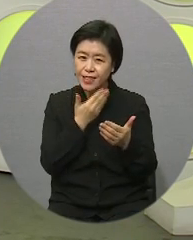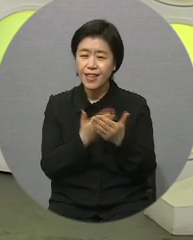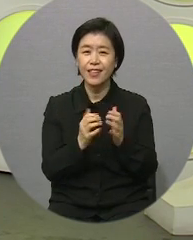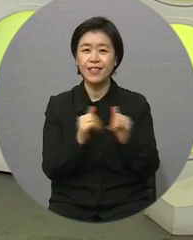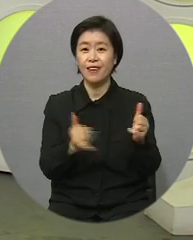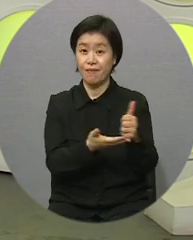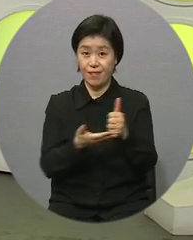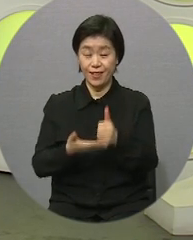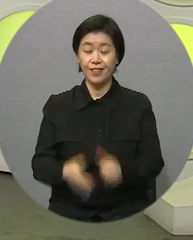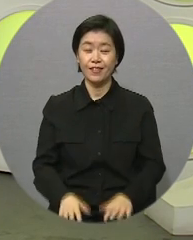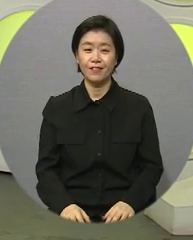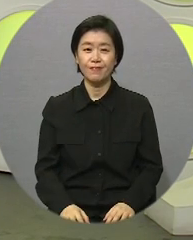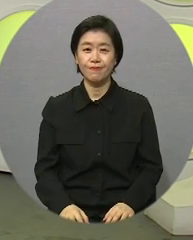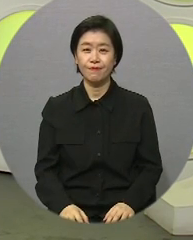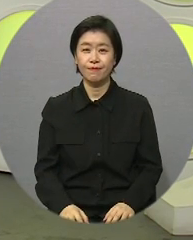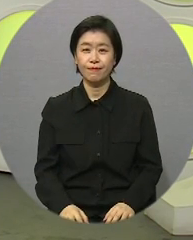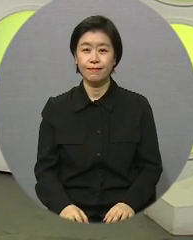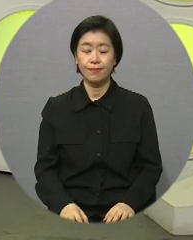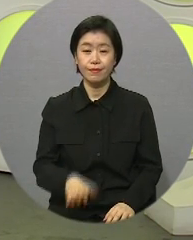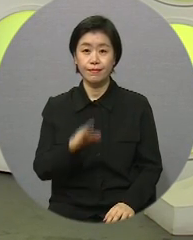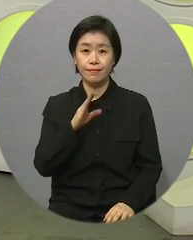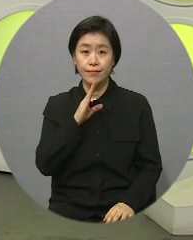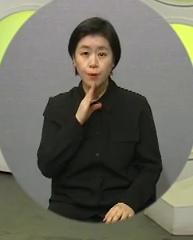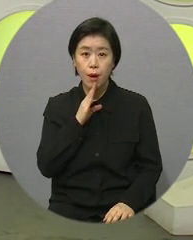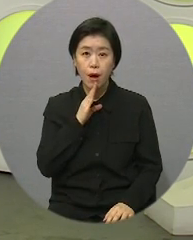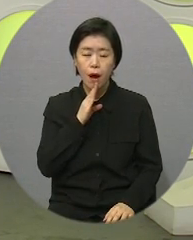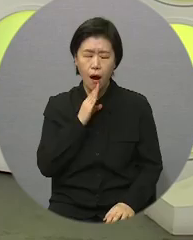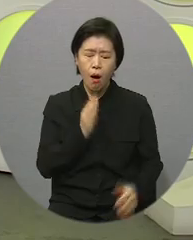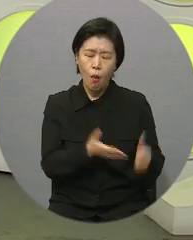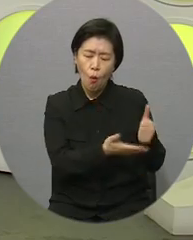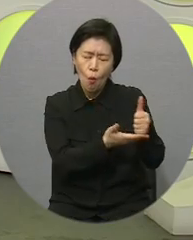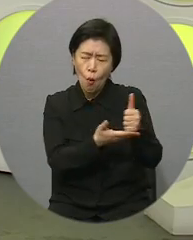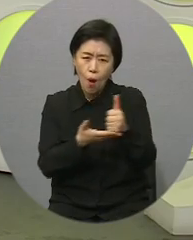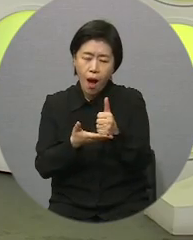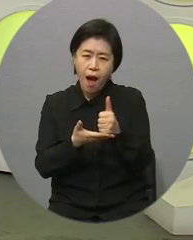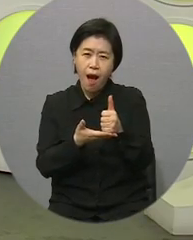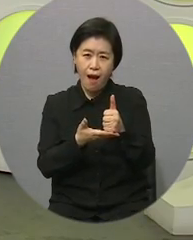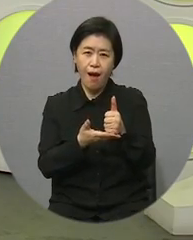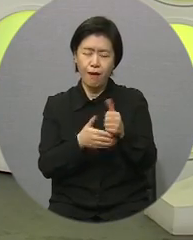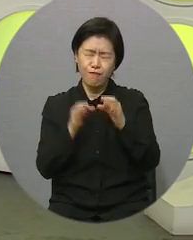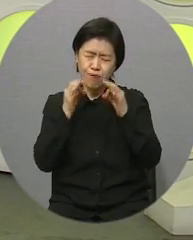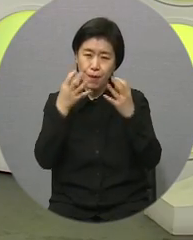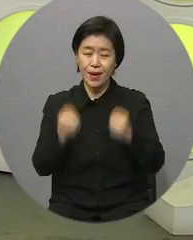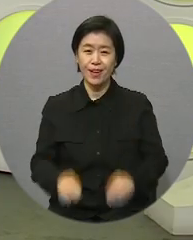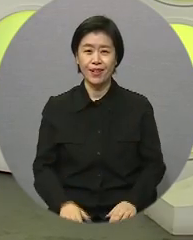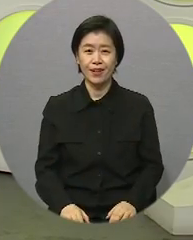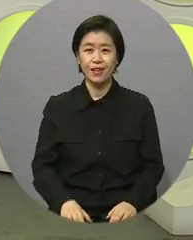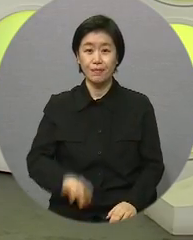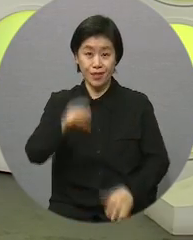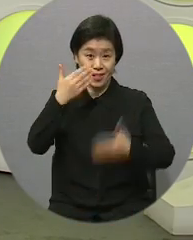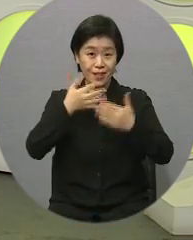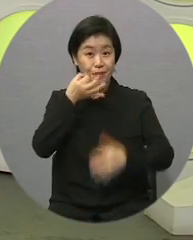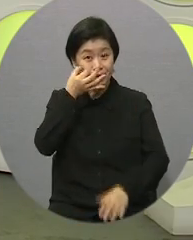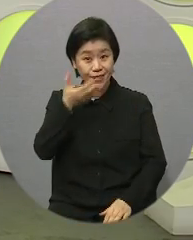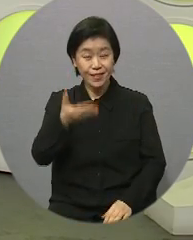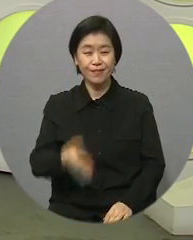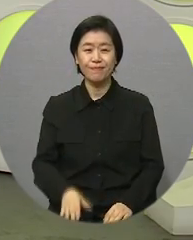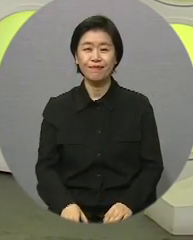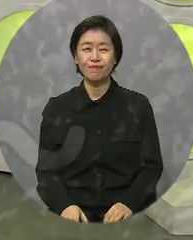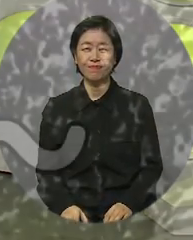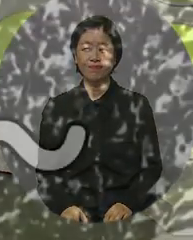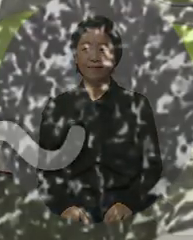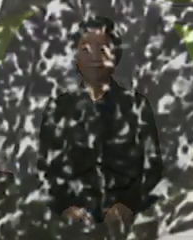손님을 모셨습니다 너무나도 어렵게 모셨는데요 함께 영상으로 한변 보실까요